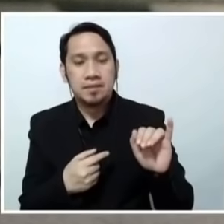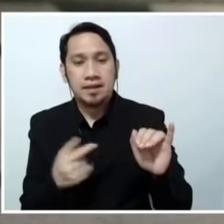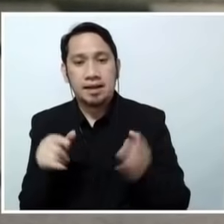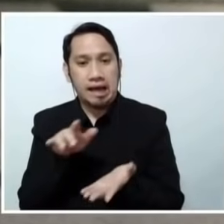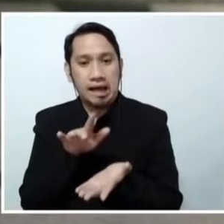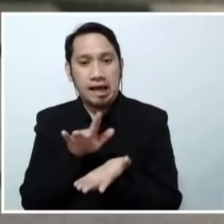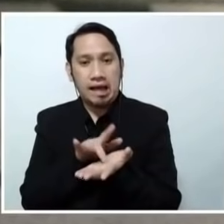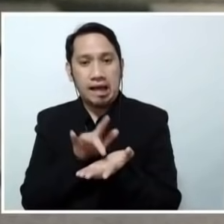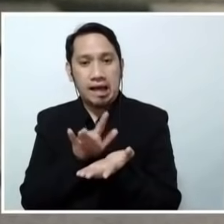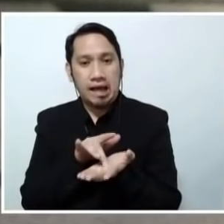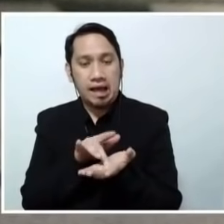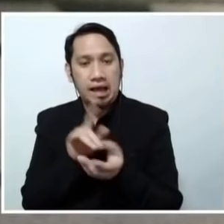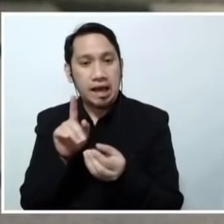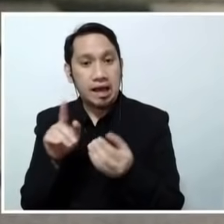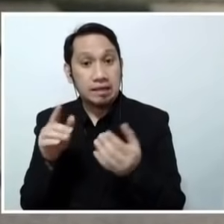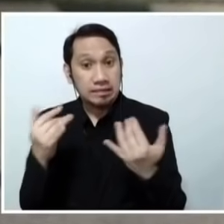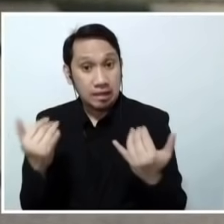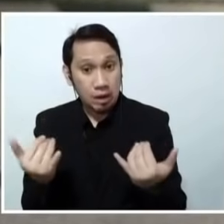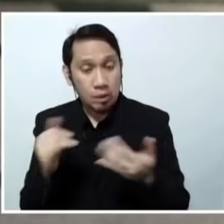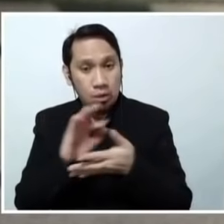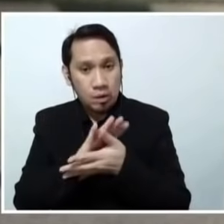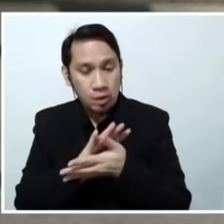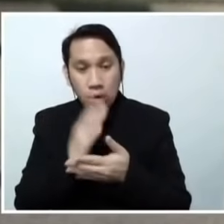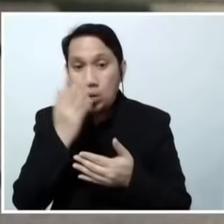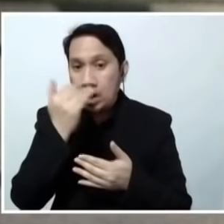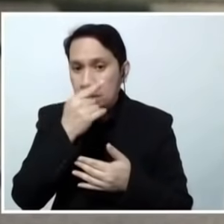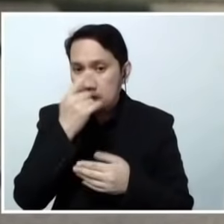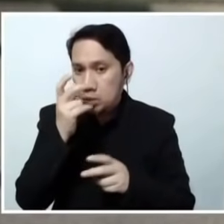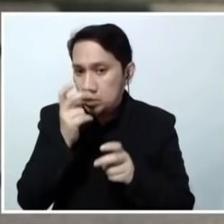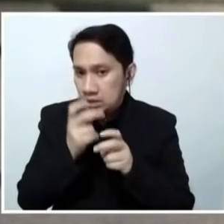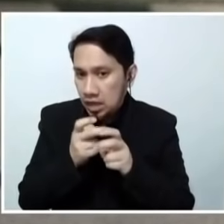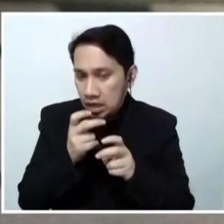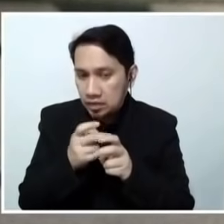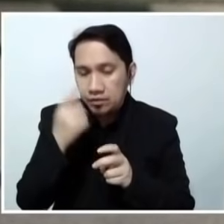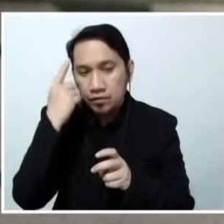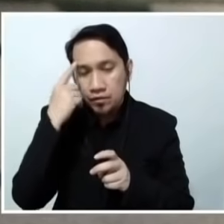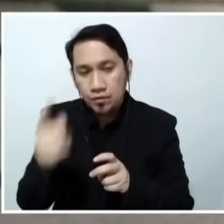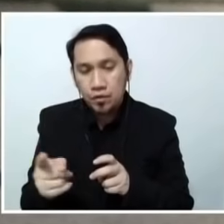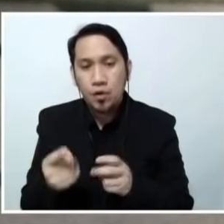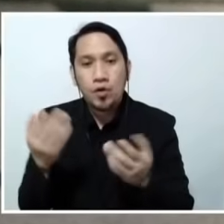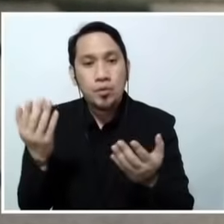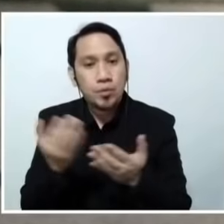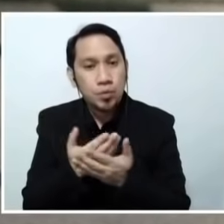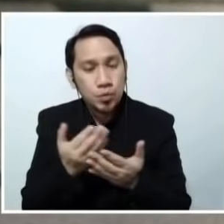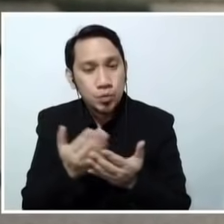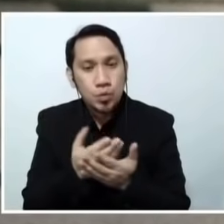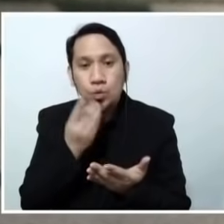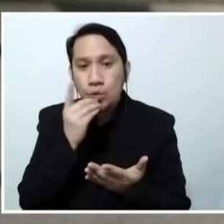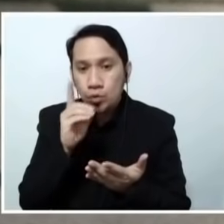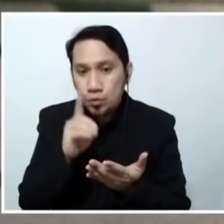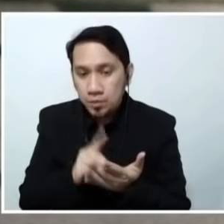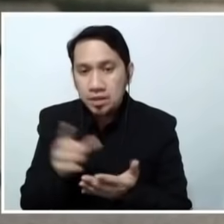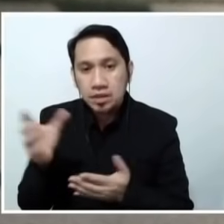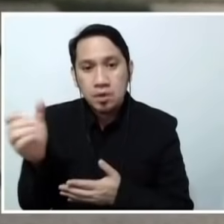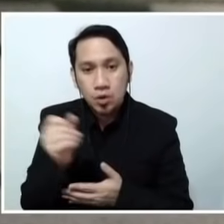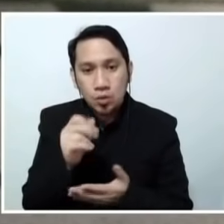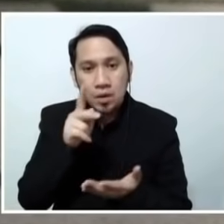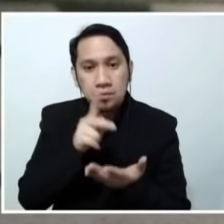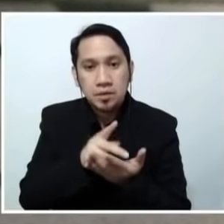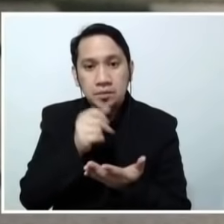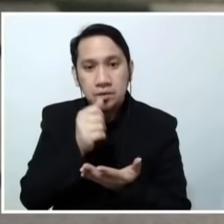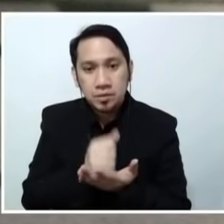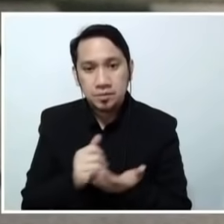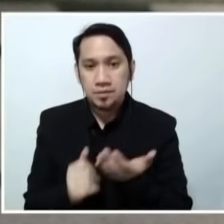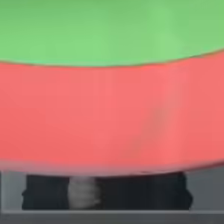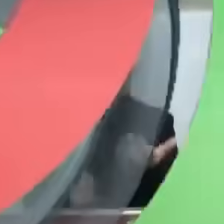ito ang pandemya, lalo't pahirapan ngayon ang renewal at pagkuha ng dokumento. Nagpapatrol, Nico